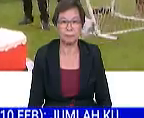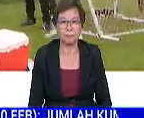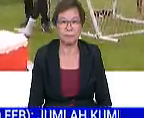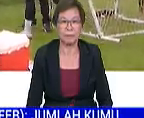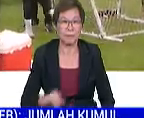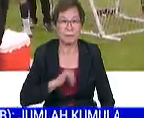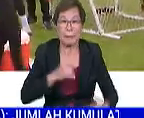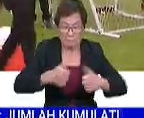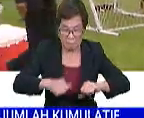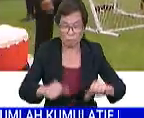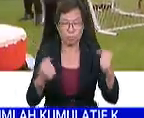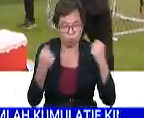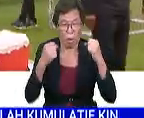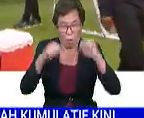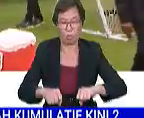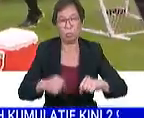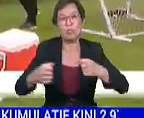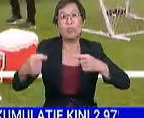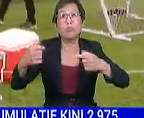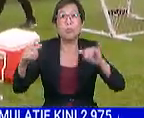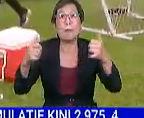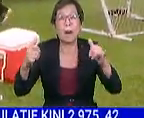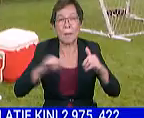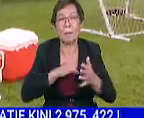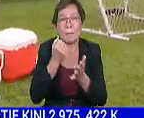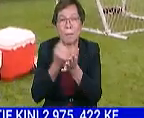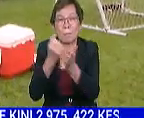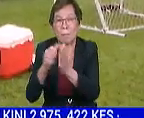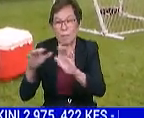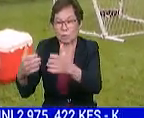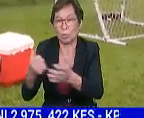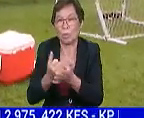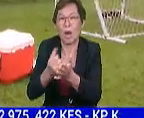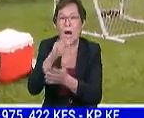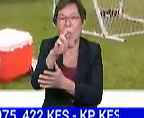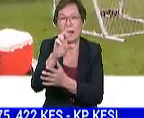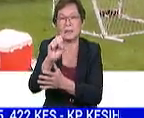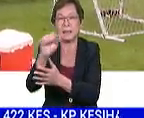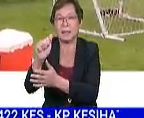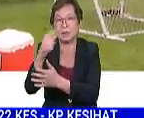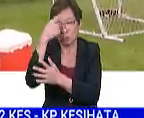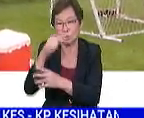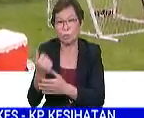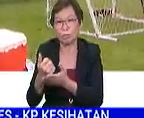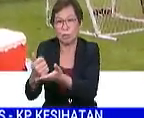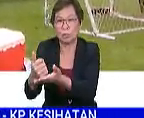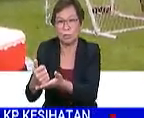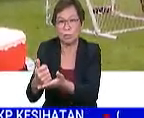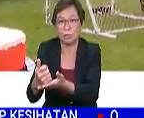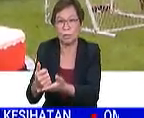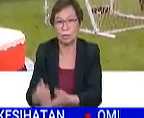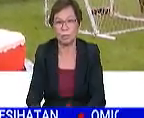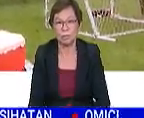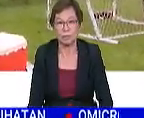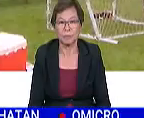RR untuk bermainah So I ingin membantulah untuk pasukan R untuk pergi ke